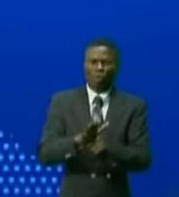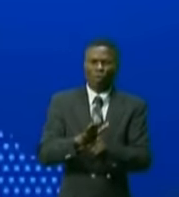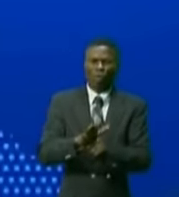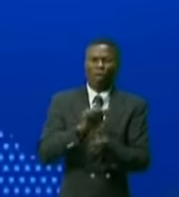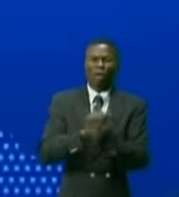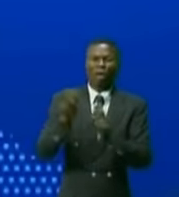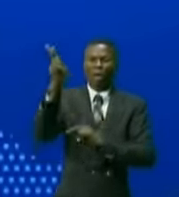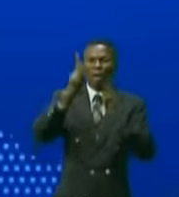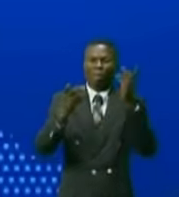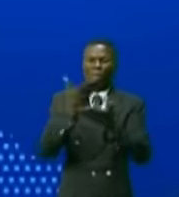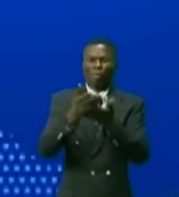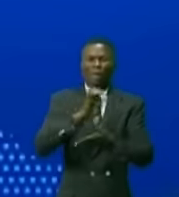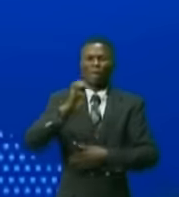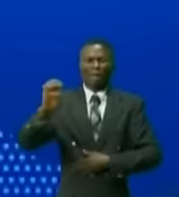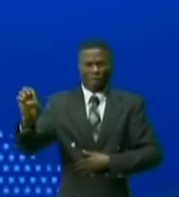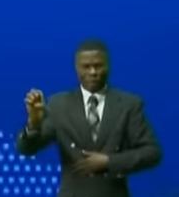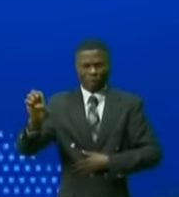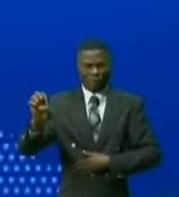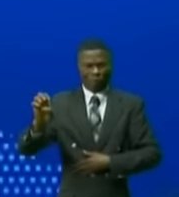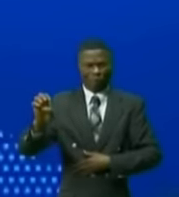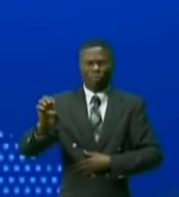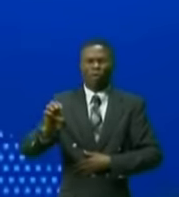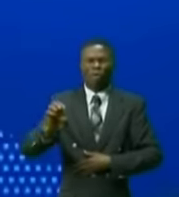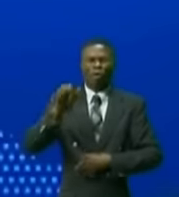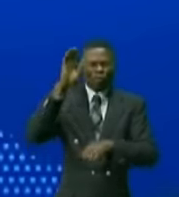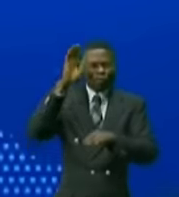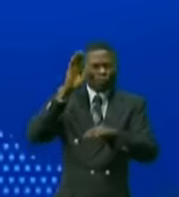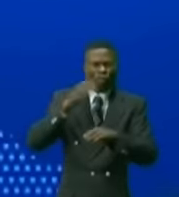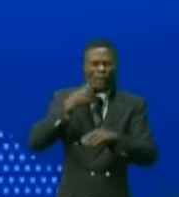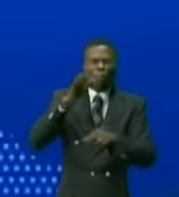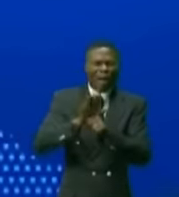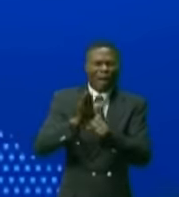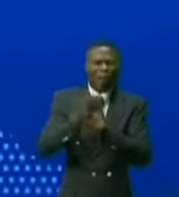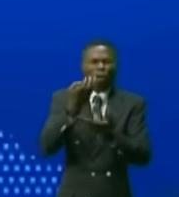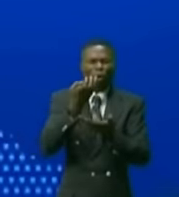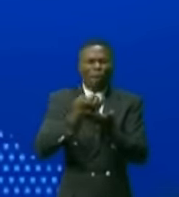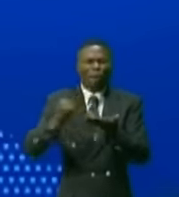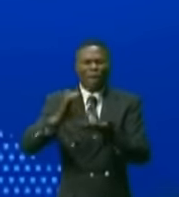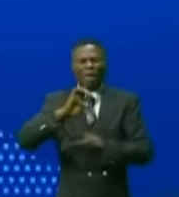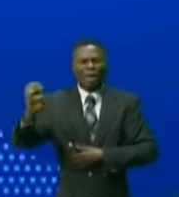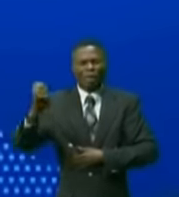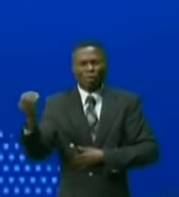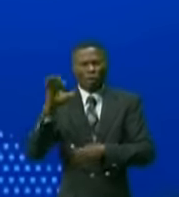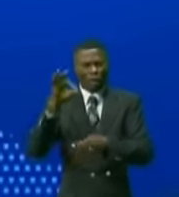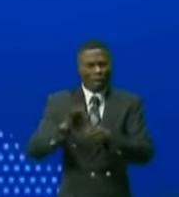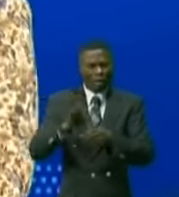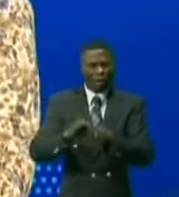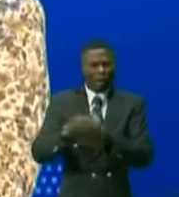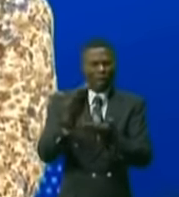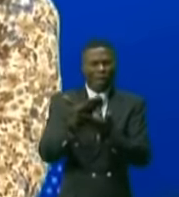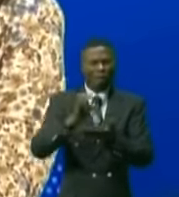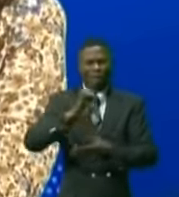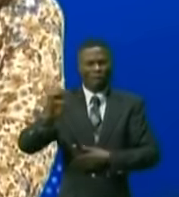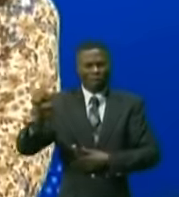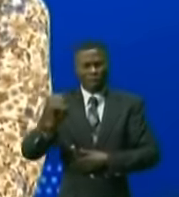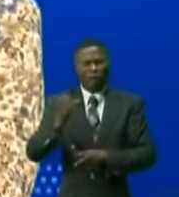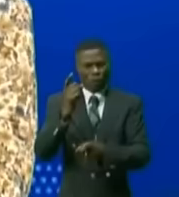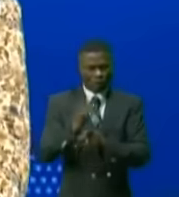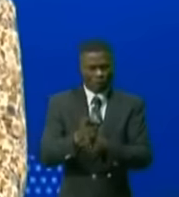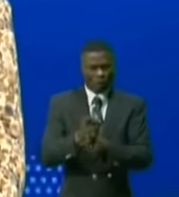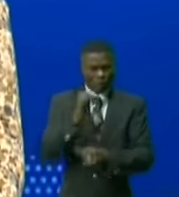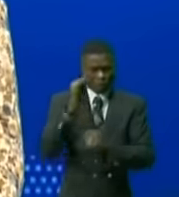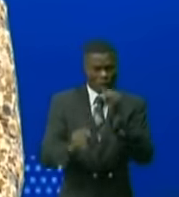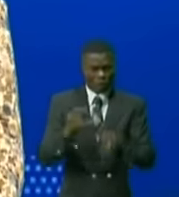les populations de l'Est, quelle serait cette particularité, appeler les Congolais aujourd'hui à voter pour l'Est, par exemple? Mais justement, parce que